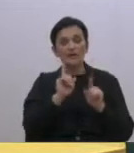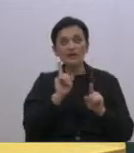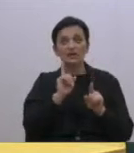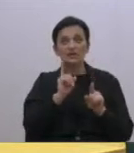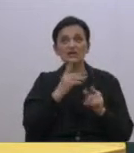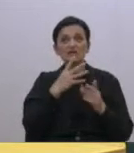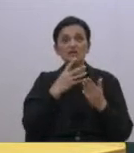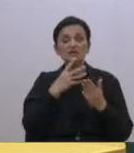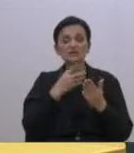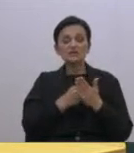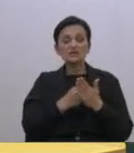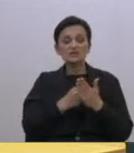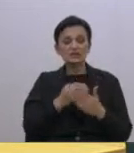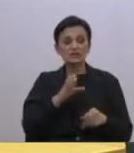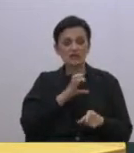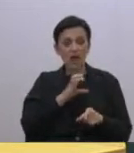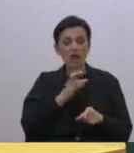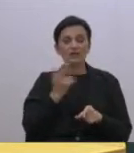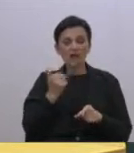და სასამართლოა,